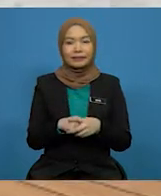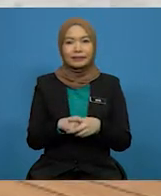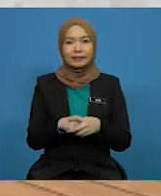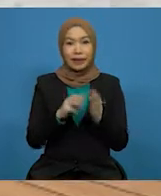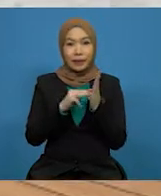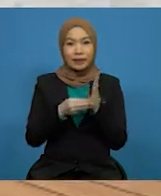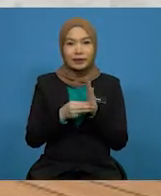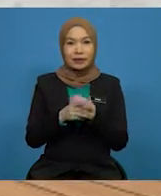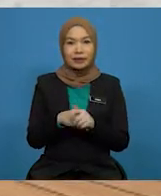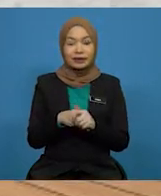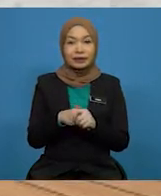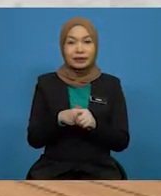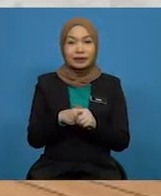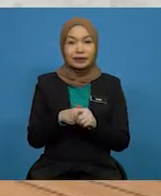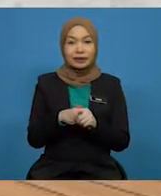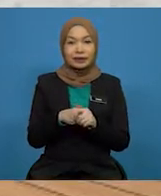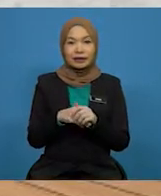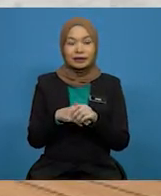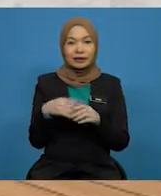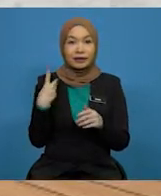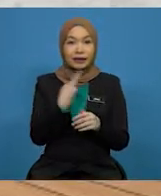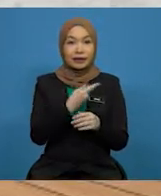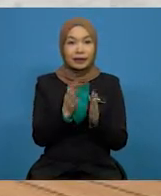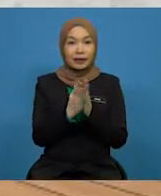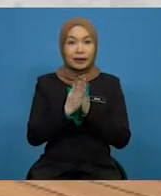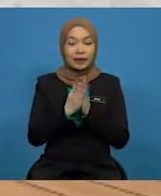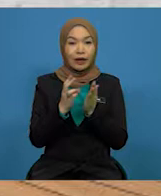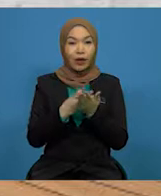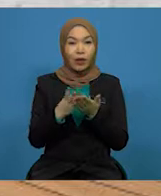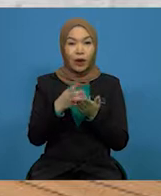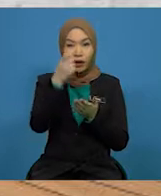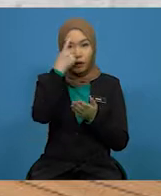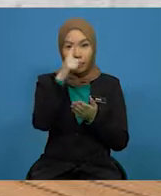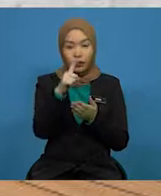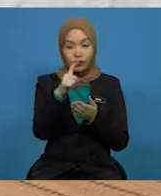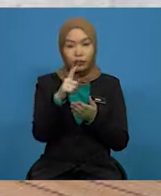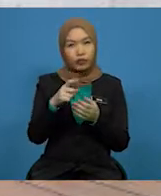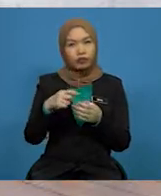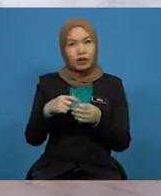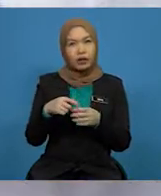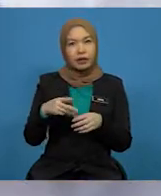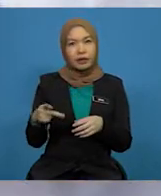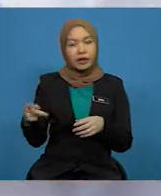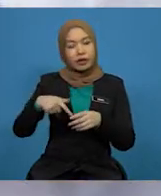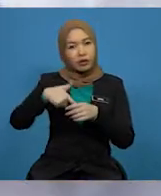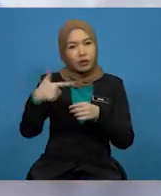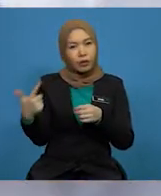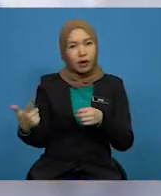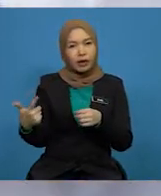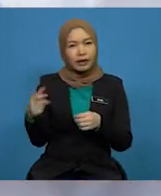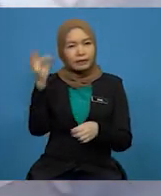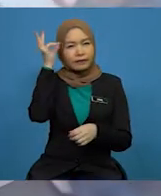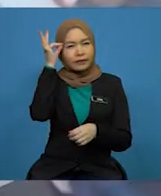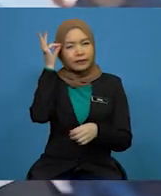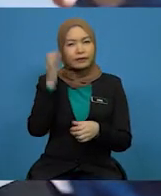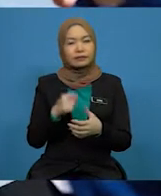Maksudnya, isi rumah meminta wang bagi membiayai perkara di luar jangka seperti menampung kos perubatan